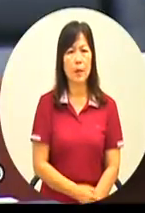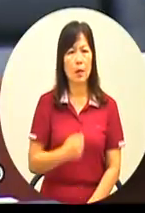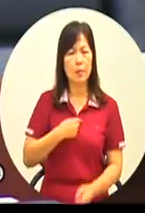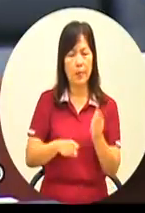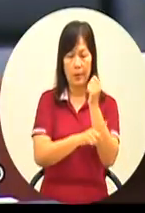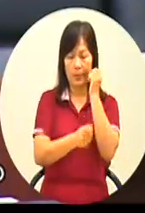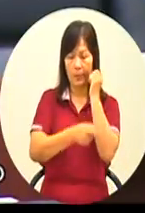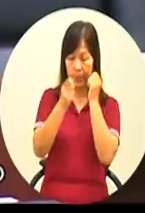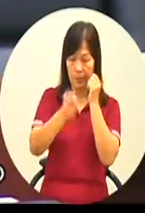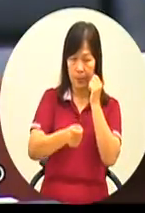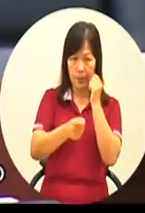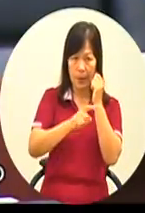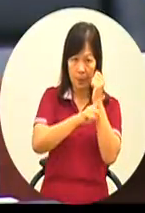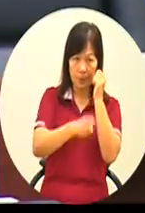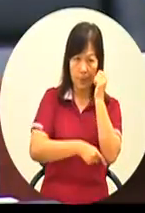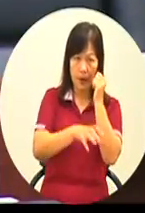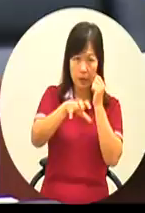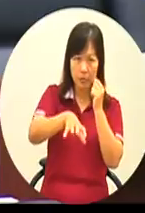局，